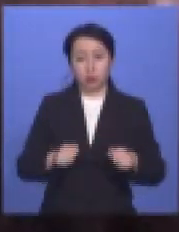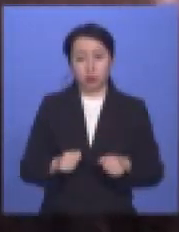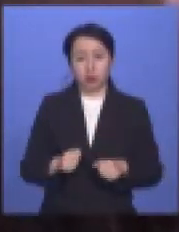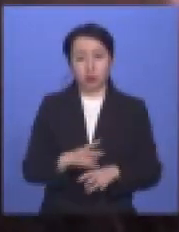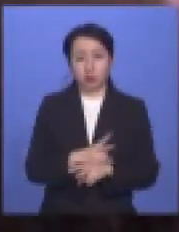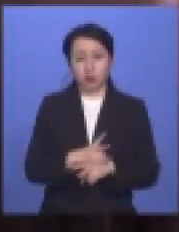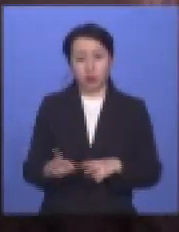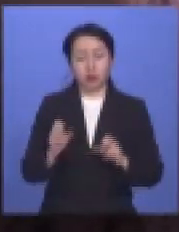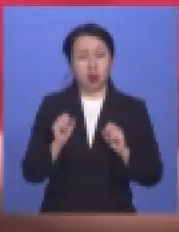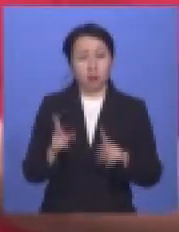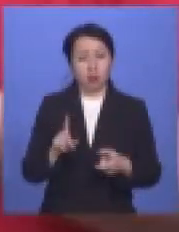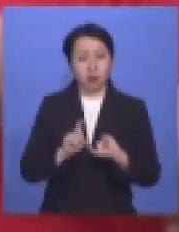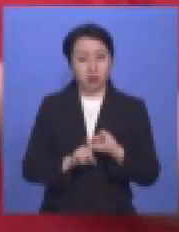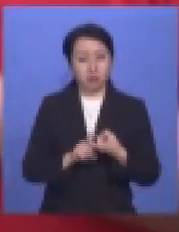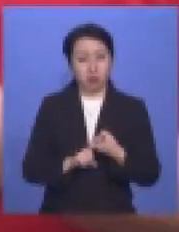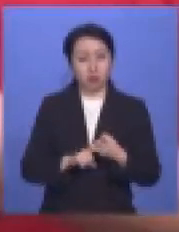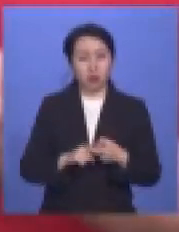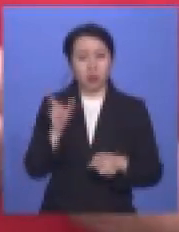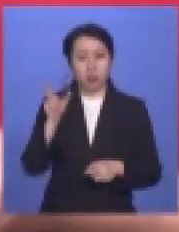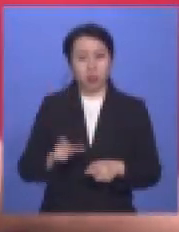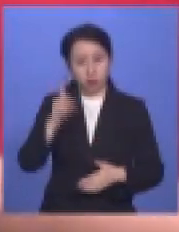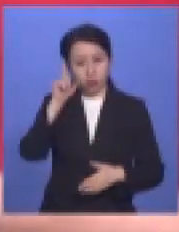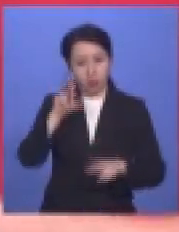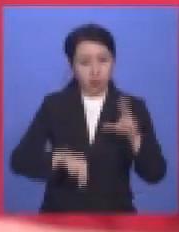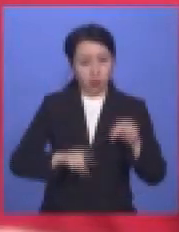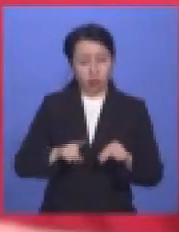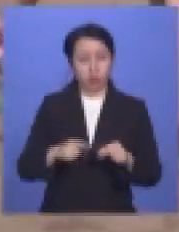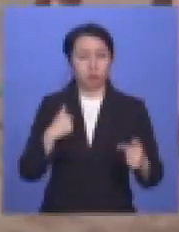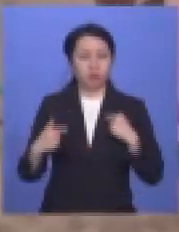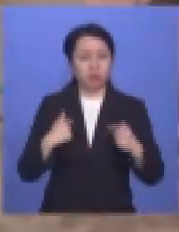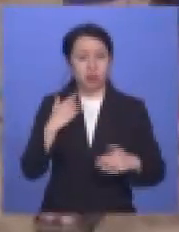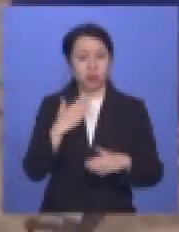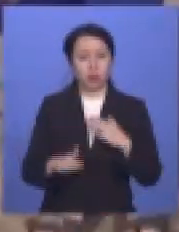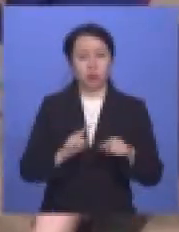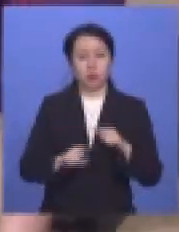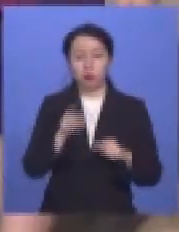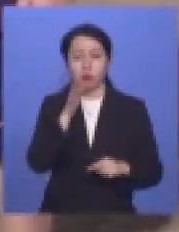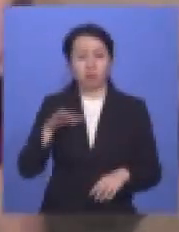вредные бактерии и вирусы. Жильцы многоэтажки надеются, что их мучения закончатся. И в скором